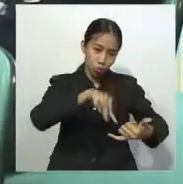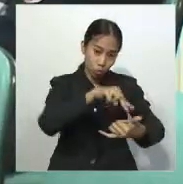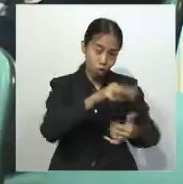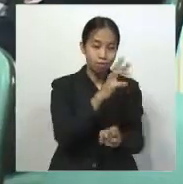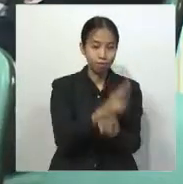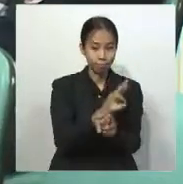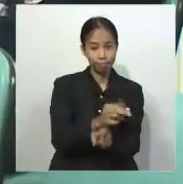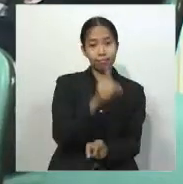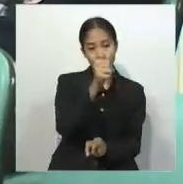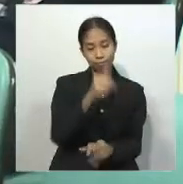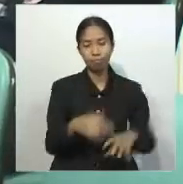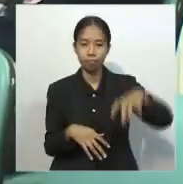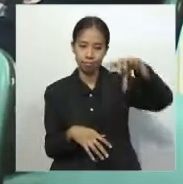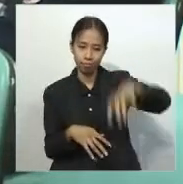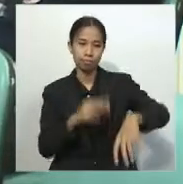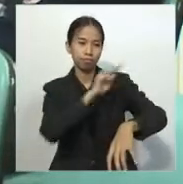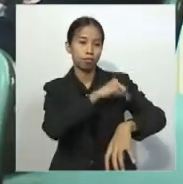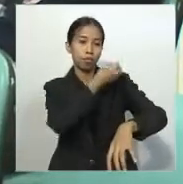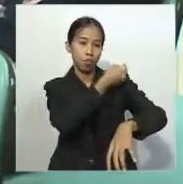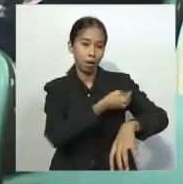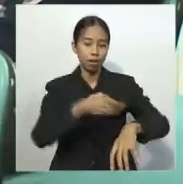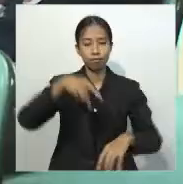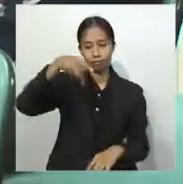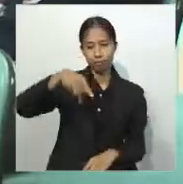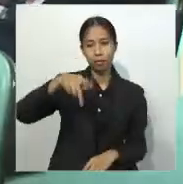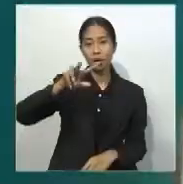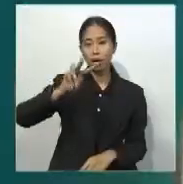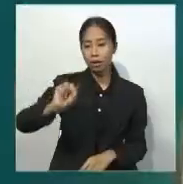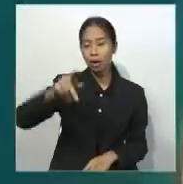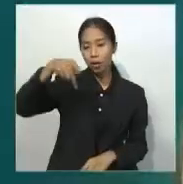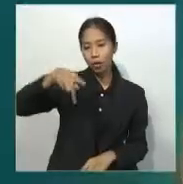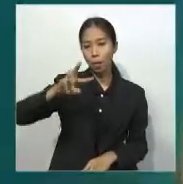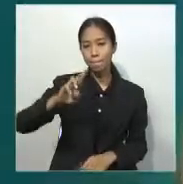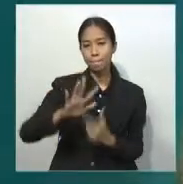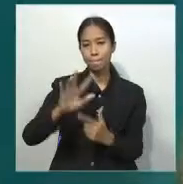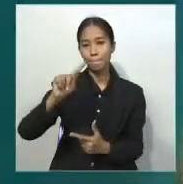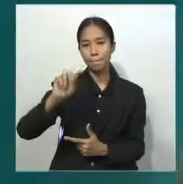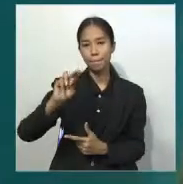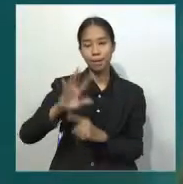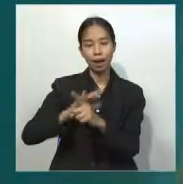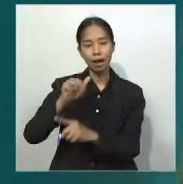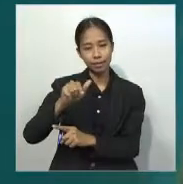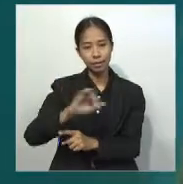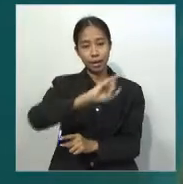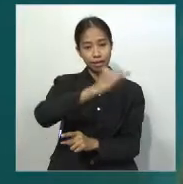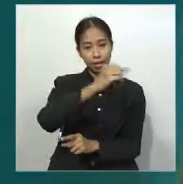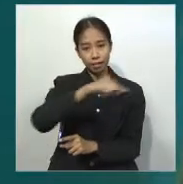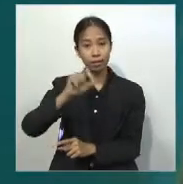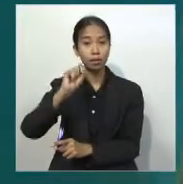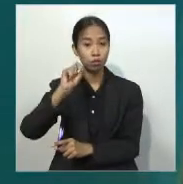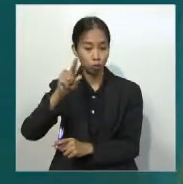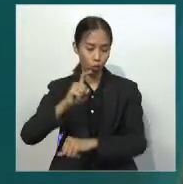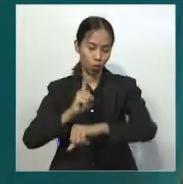การรักษาได้ที่คลินิกมลพิษที่โรงพยาบาลนพรัตน์ราชธานีนะคะเปิดตั้งแต่จันทร์ถึงวันศุกร์นะคะเวลาราชการ